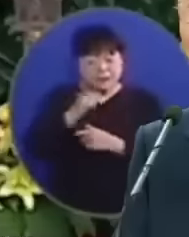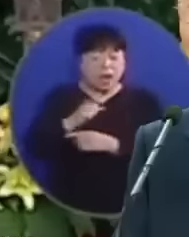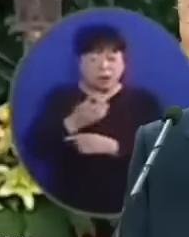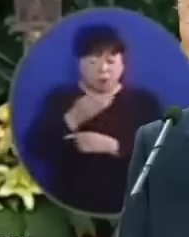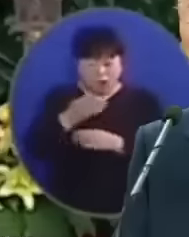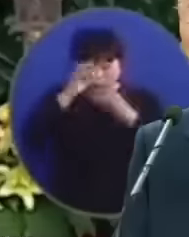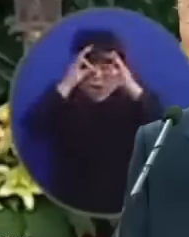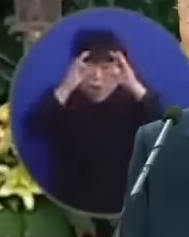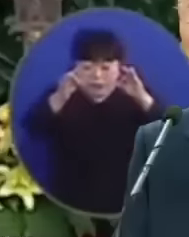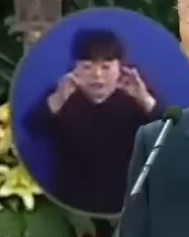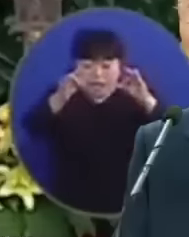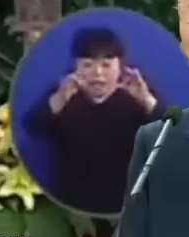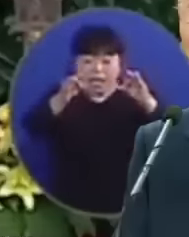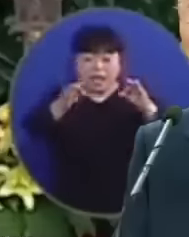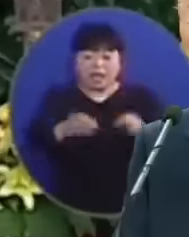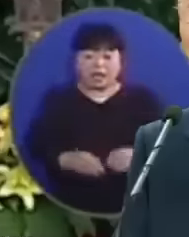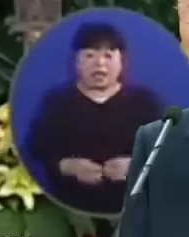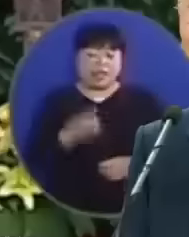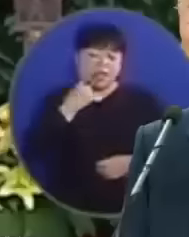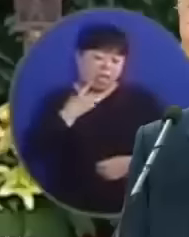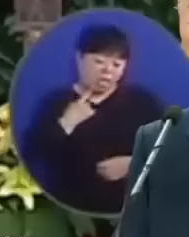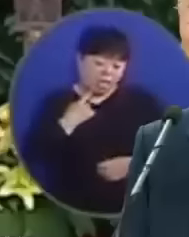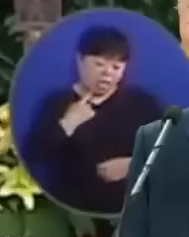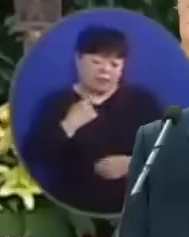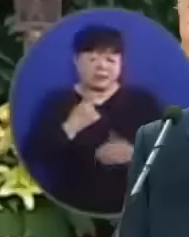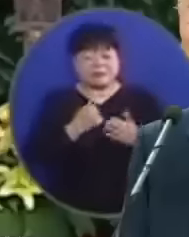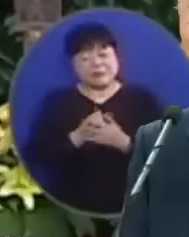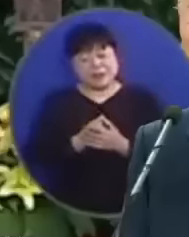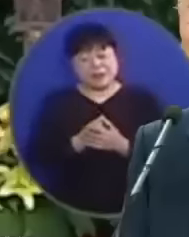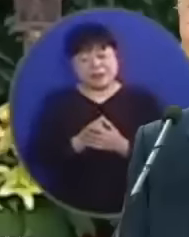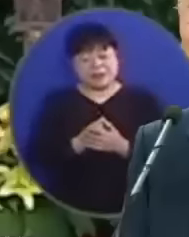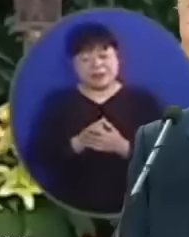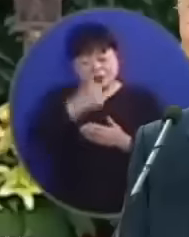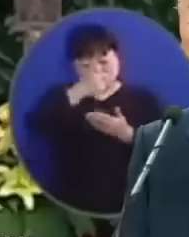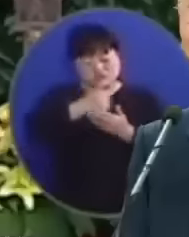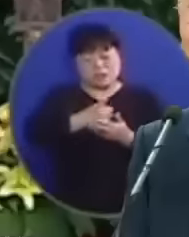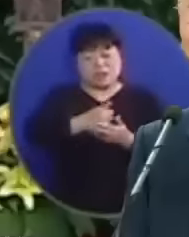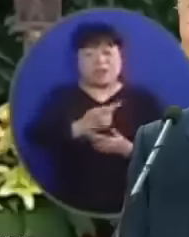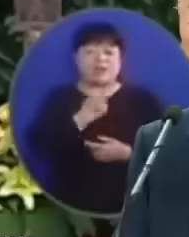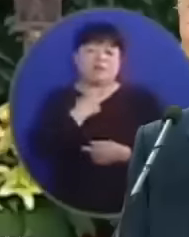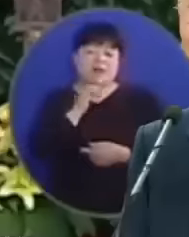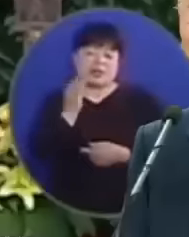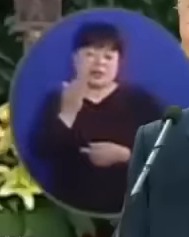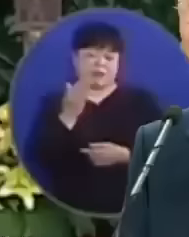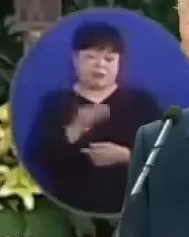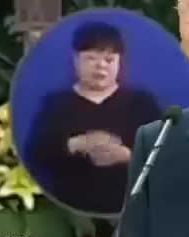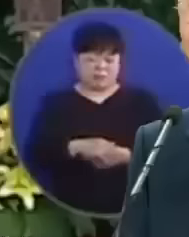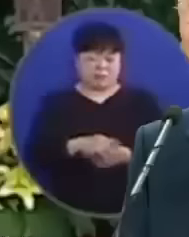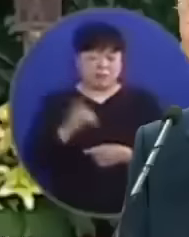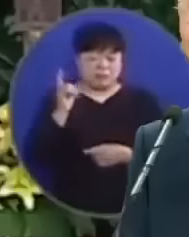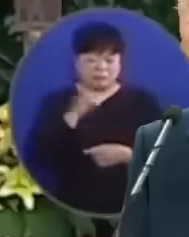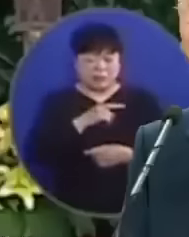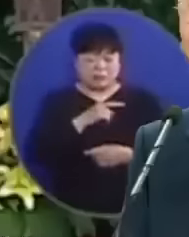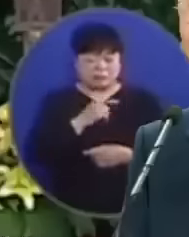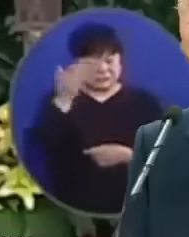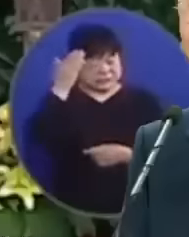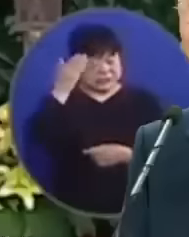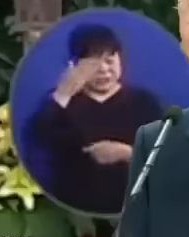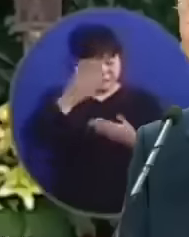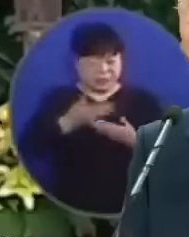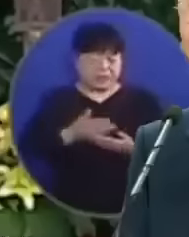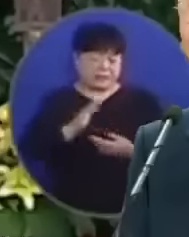과연 먹음직하고 보암직하고 지혜를 얻기에 탐스럽게 보이는 나무로 악한 지혜를 마귀로부터 받은